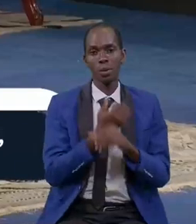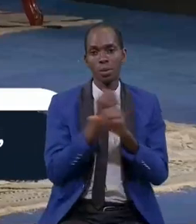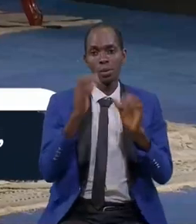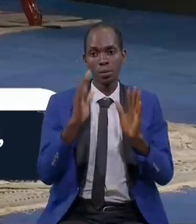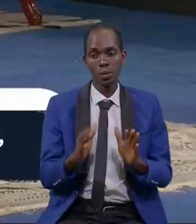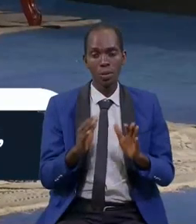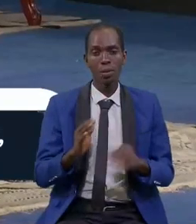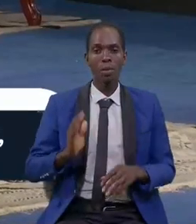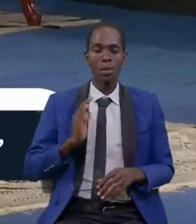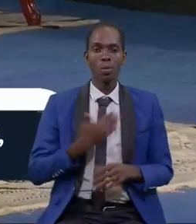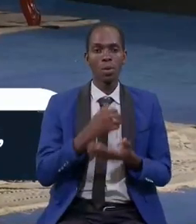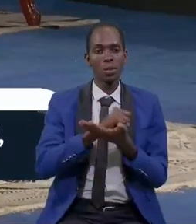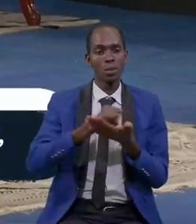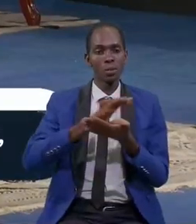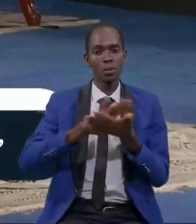sanctificateur,